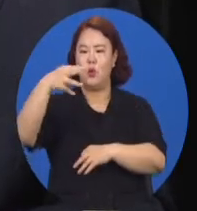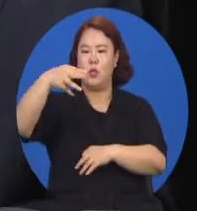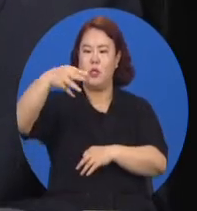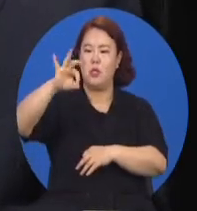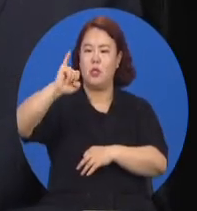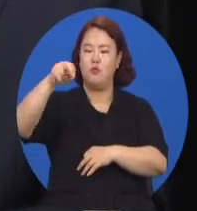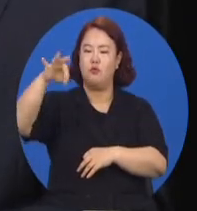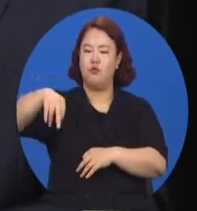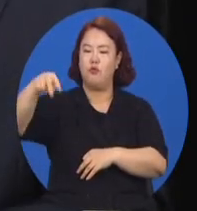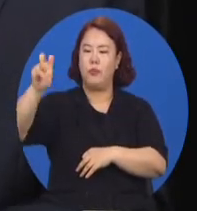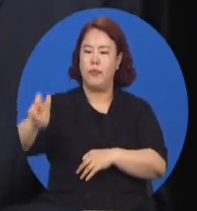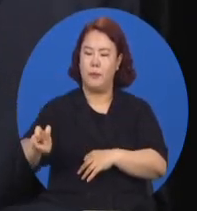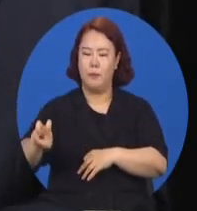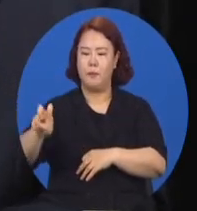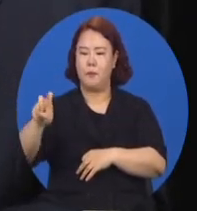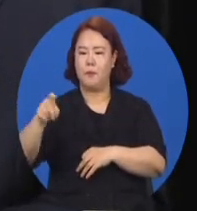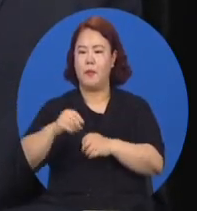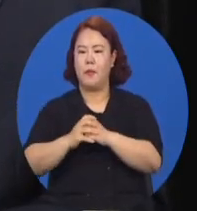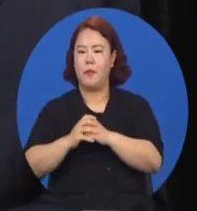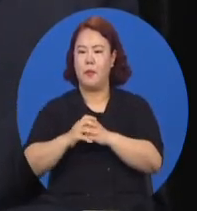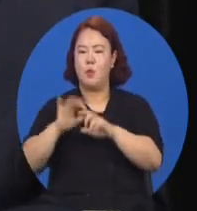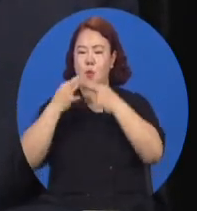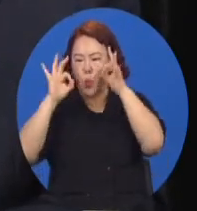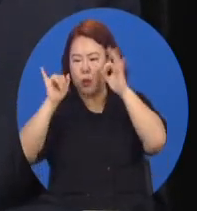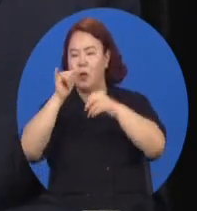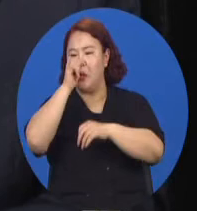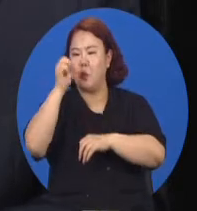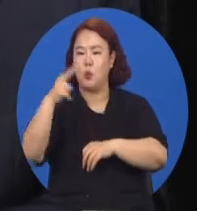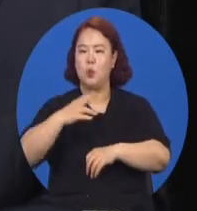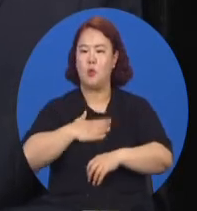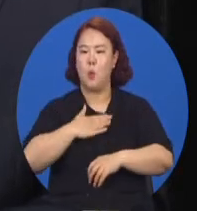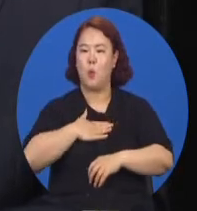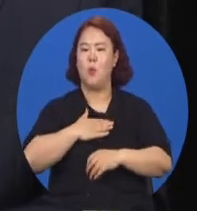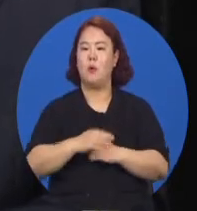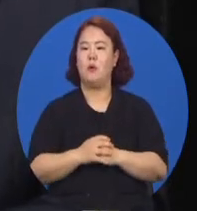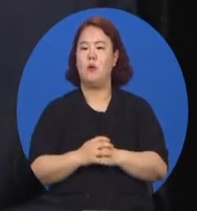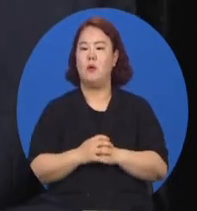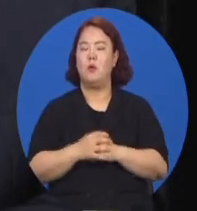지역위원장이 국토부 김현미 장관에게 직접 전화하시고 그다음 저도 나름대로